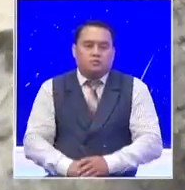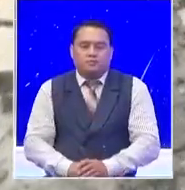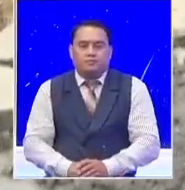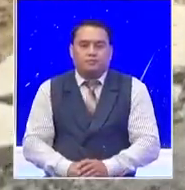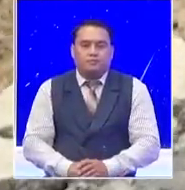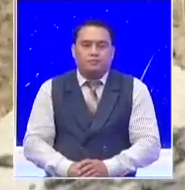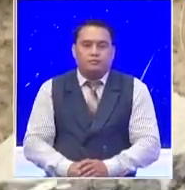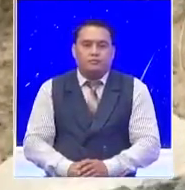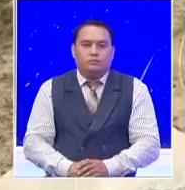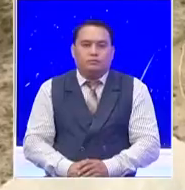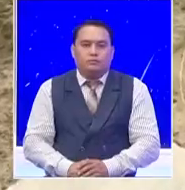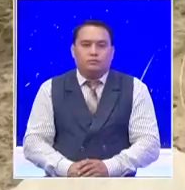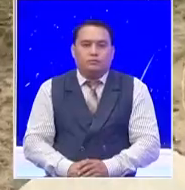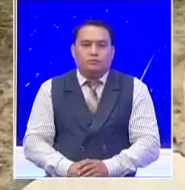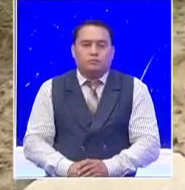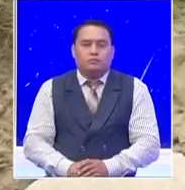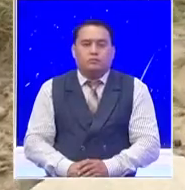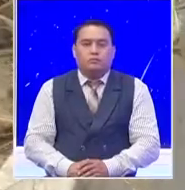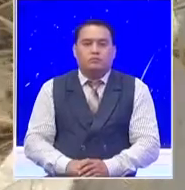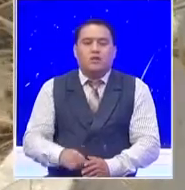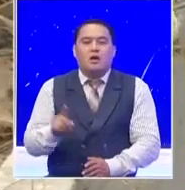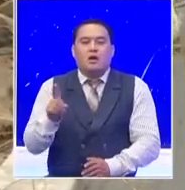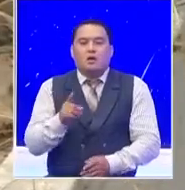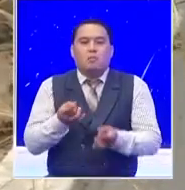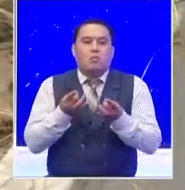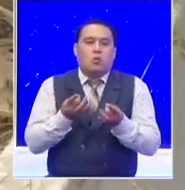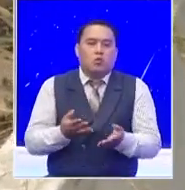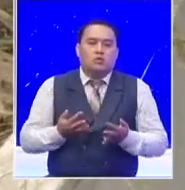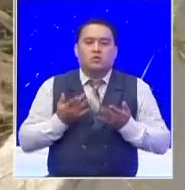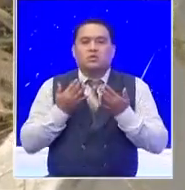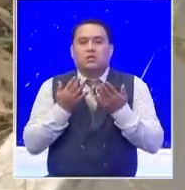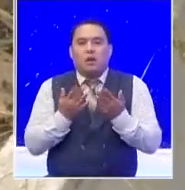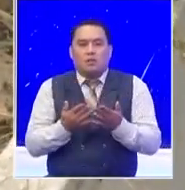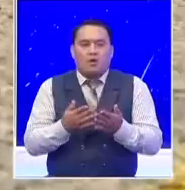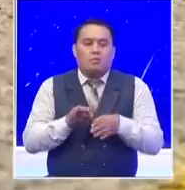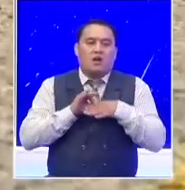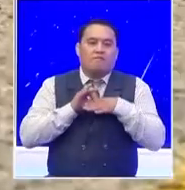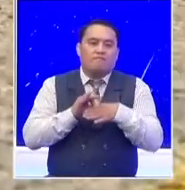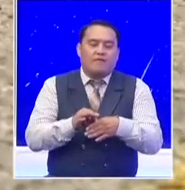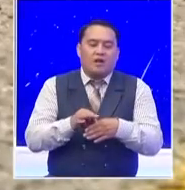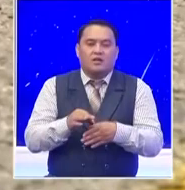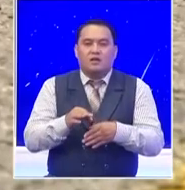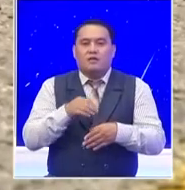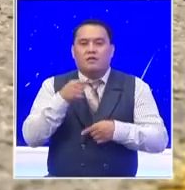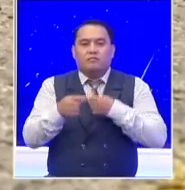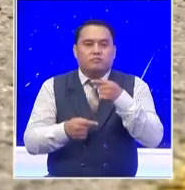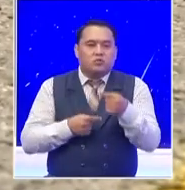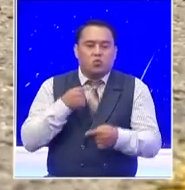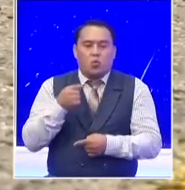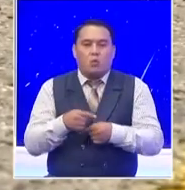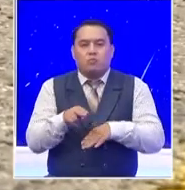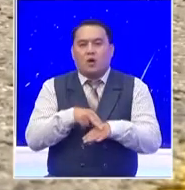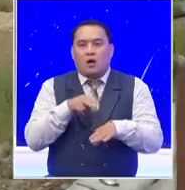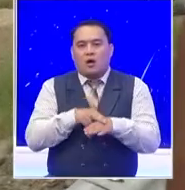Если сотрудники антикоррупционной службы досадовали о неисполнении элементарных требований, которые должны проводиться дорожниками сезонно, полицейские